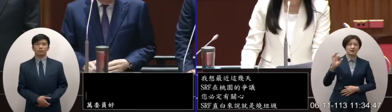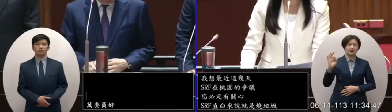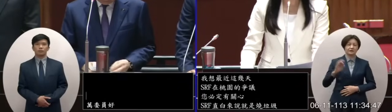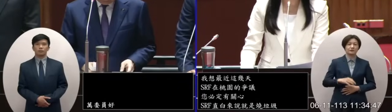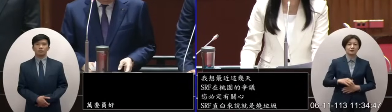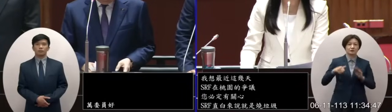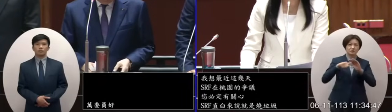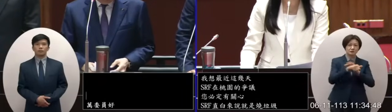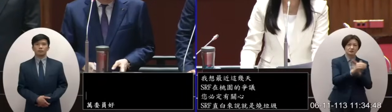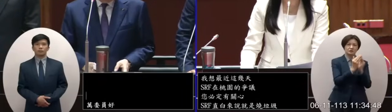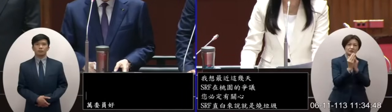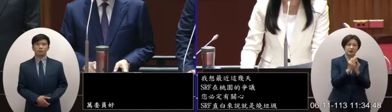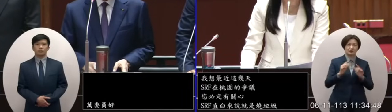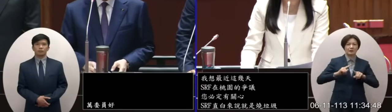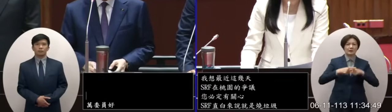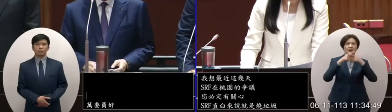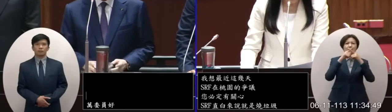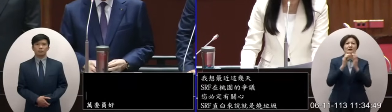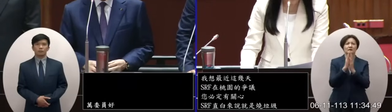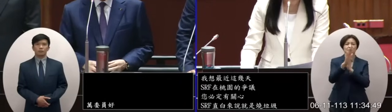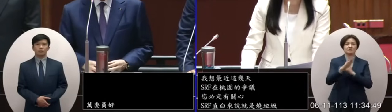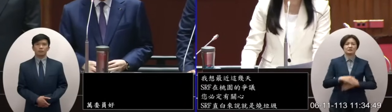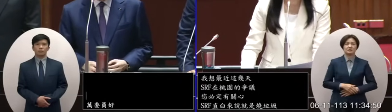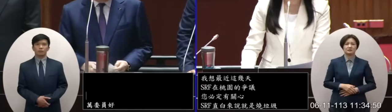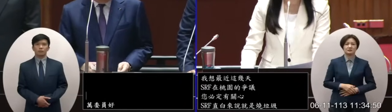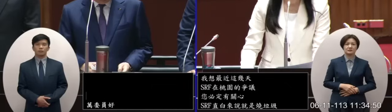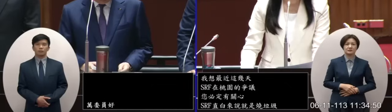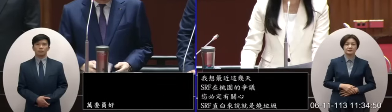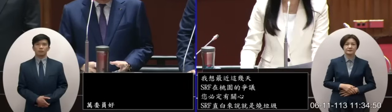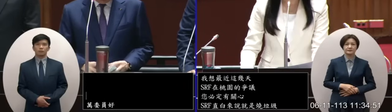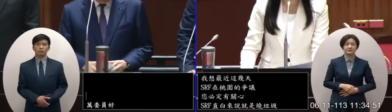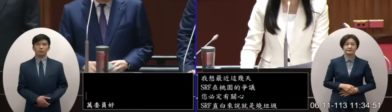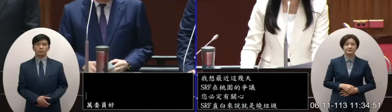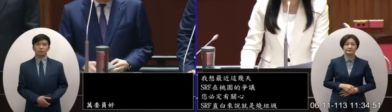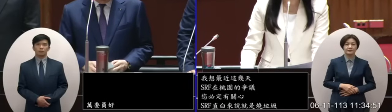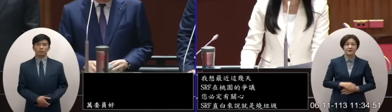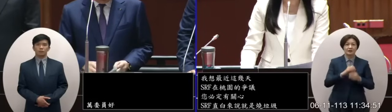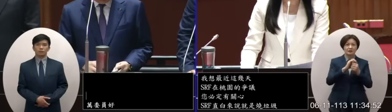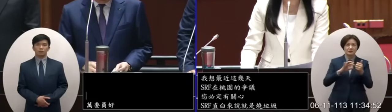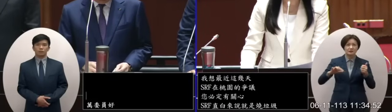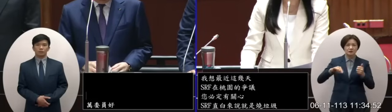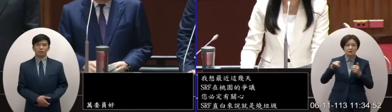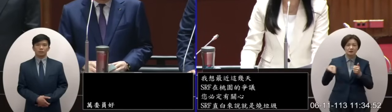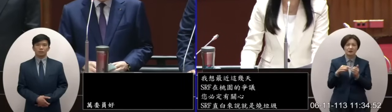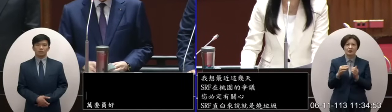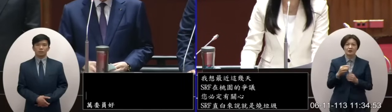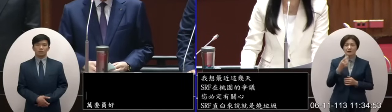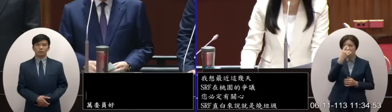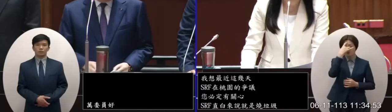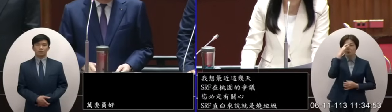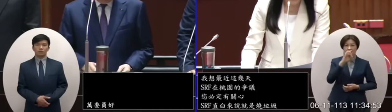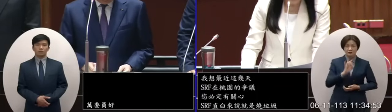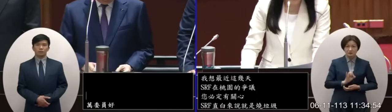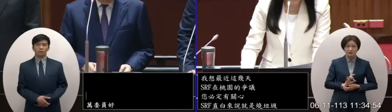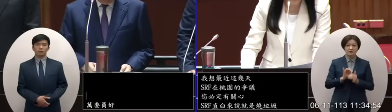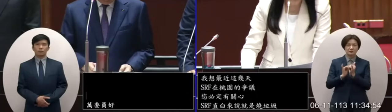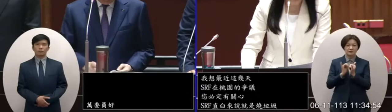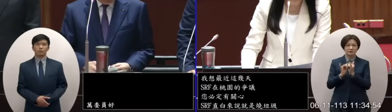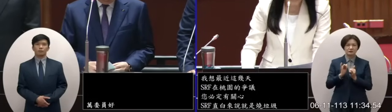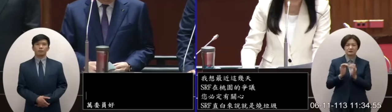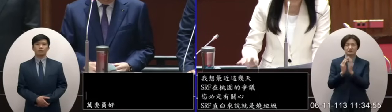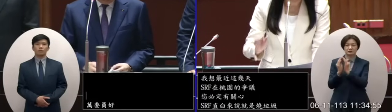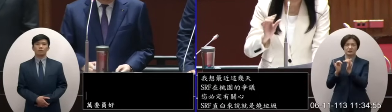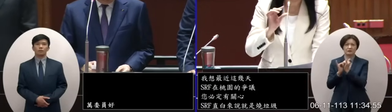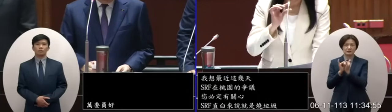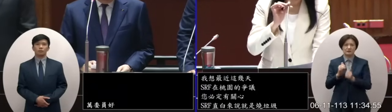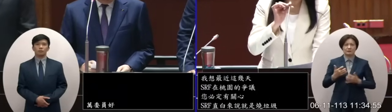科，这个争议闹得沸沸扬扬的，而且呢，其实引起我们观音人、桃园人其实非常的愤怒我相信这个